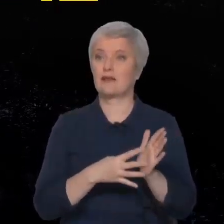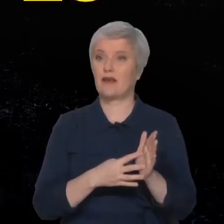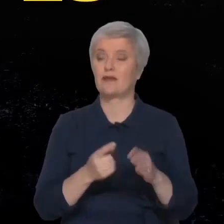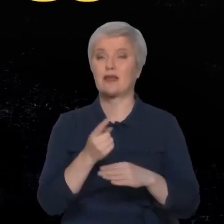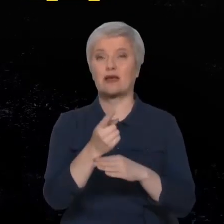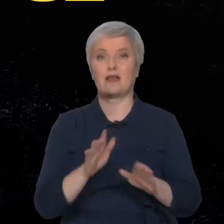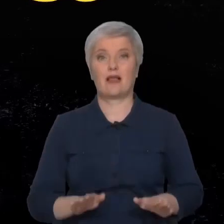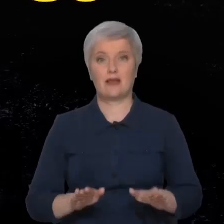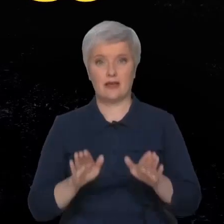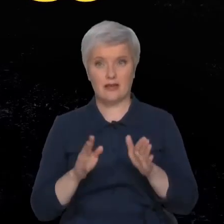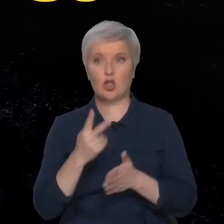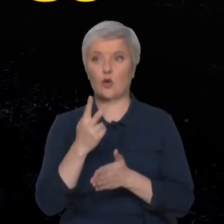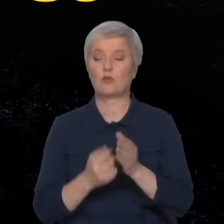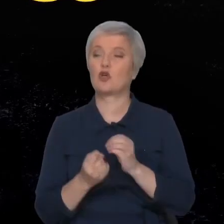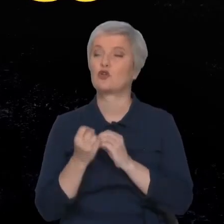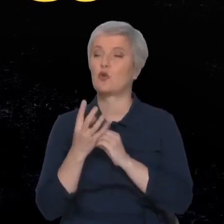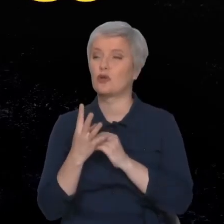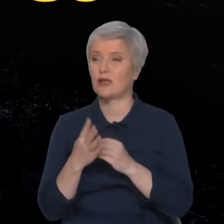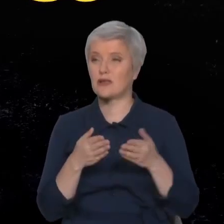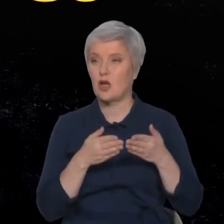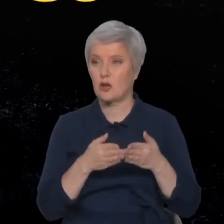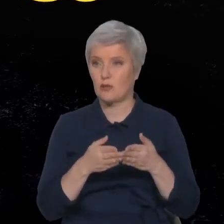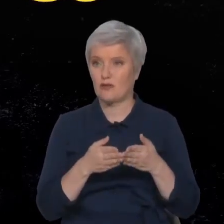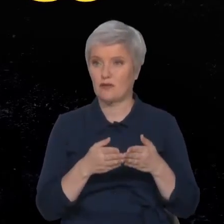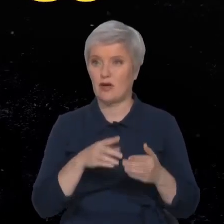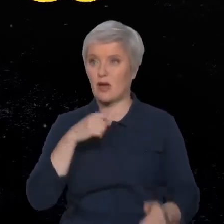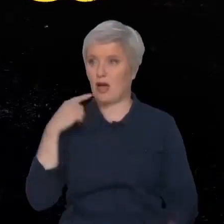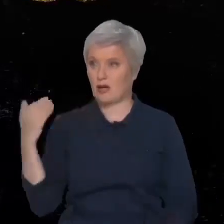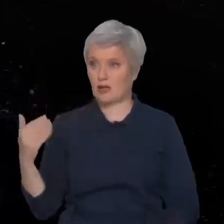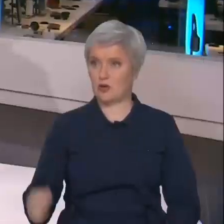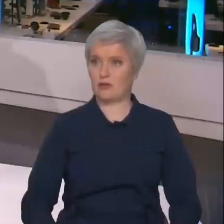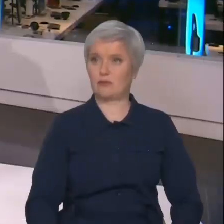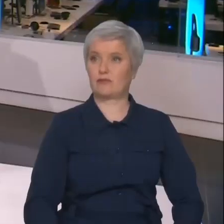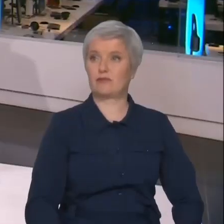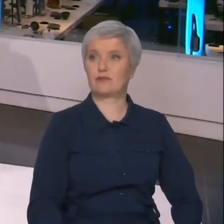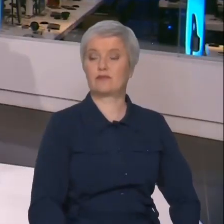дно українські бійці відправили 14 кораблів агресора.